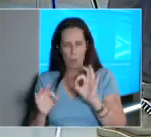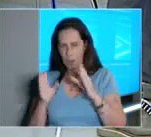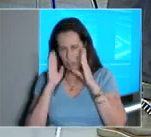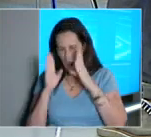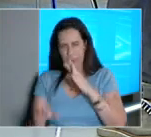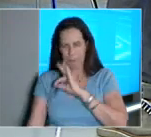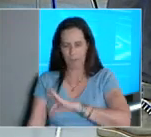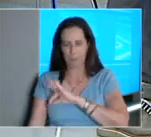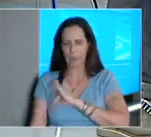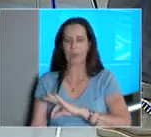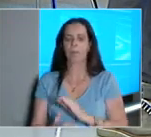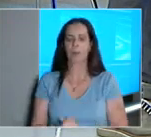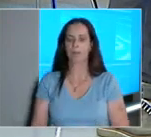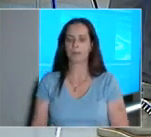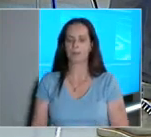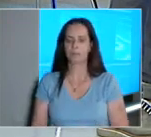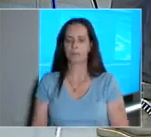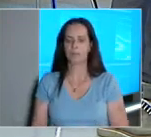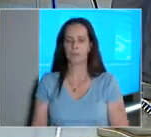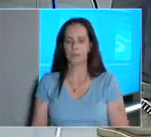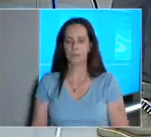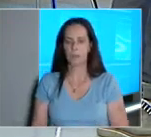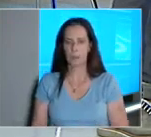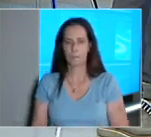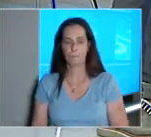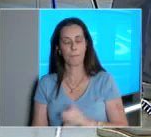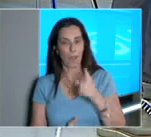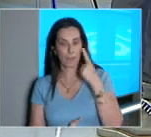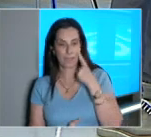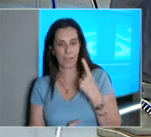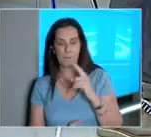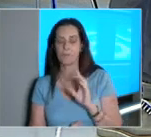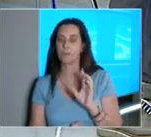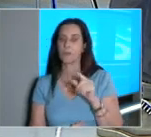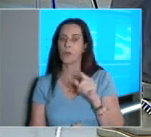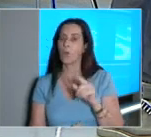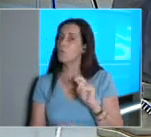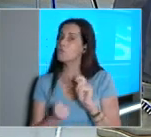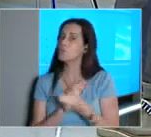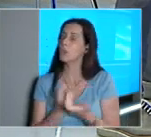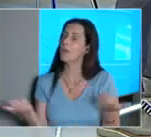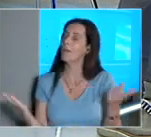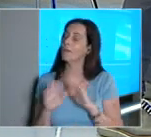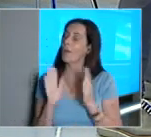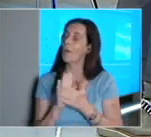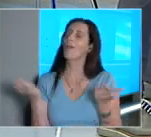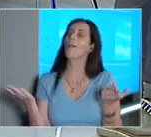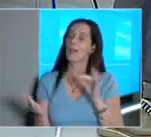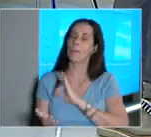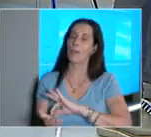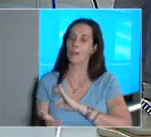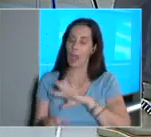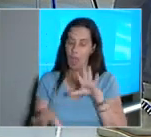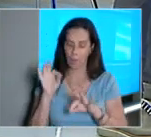בדיוק מאמינים וקונים את הציוץ או את האמירה הזאת של ליברמן. הוא שינה אבל את סדר היום הפוליטי, אתה יודע,